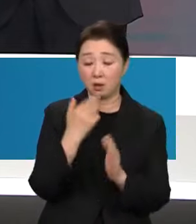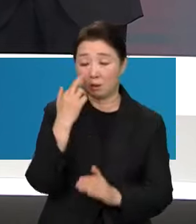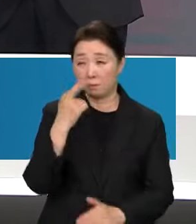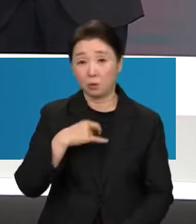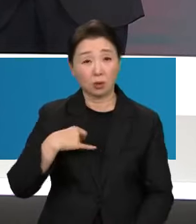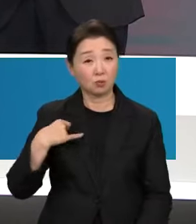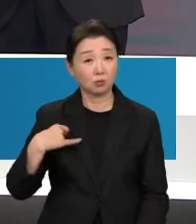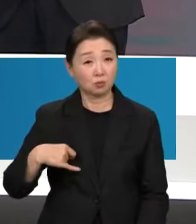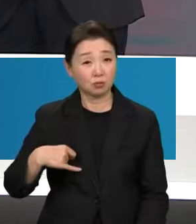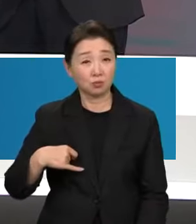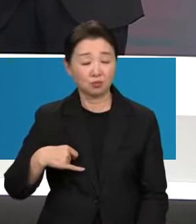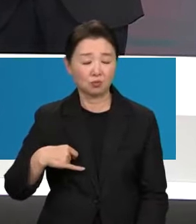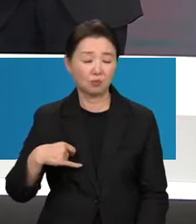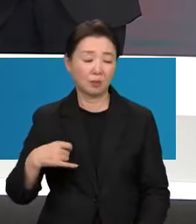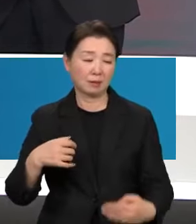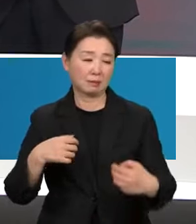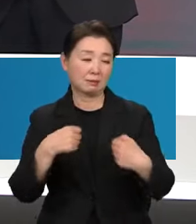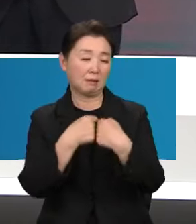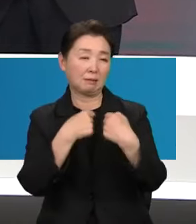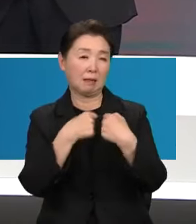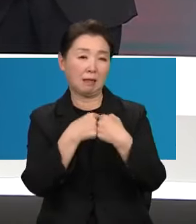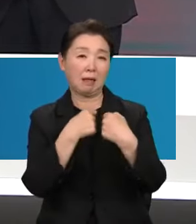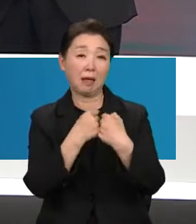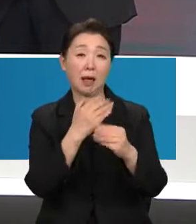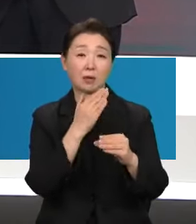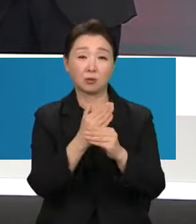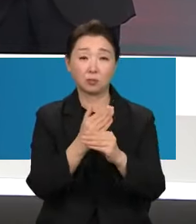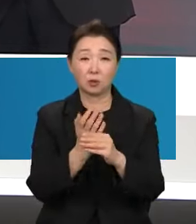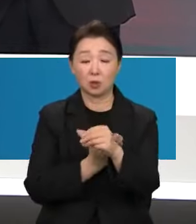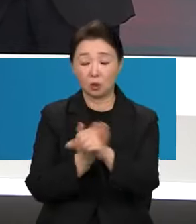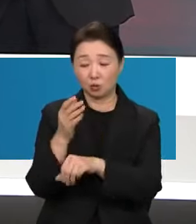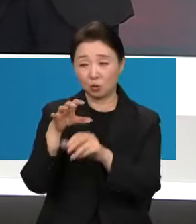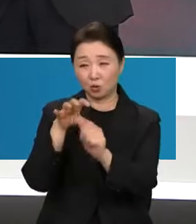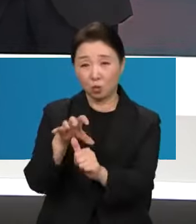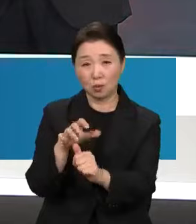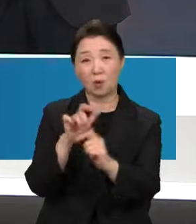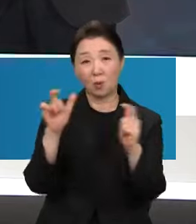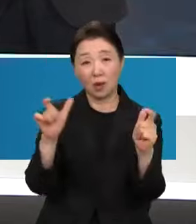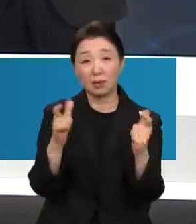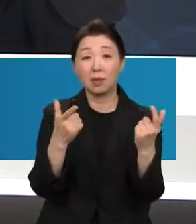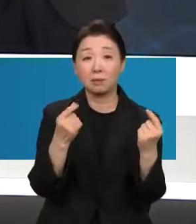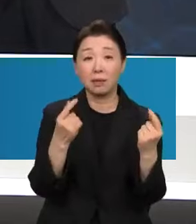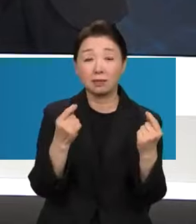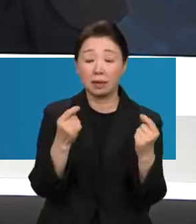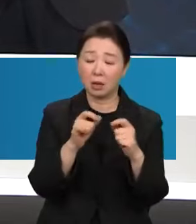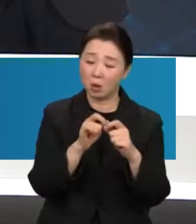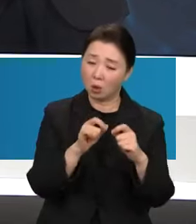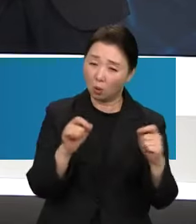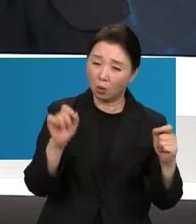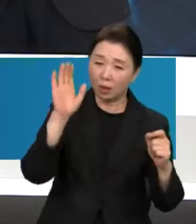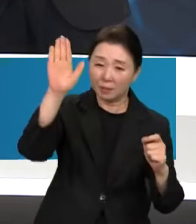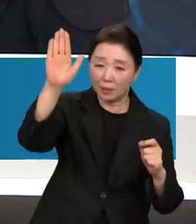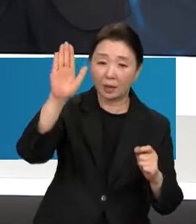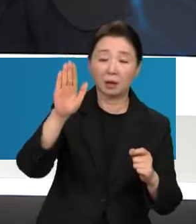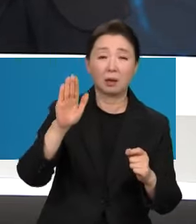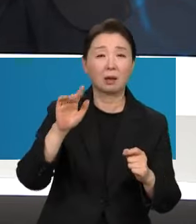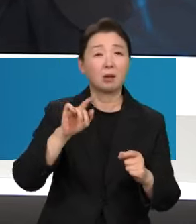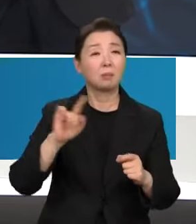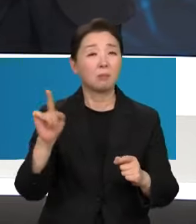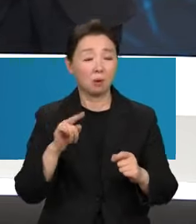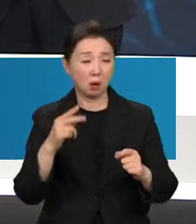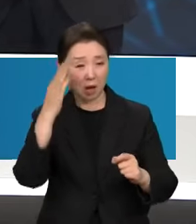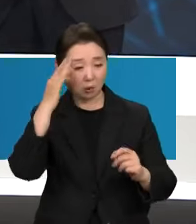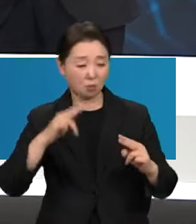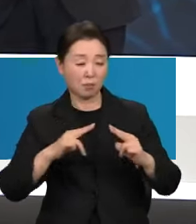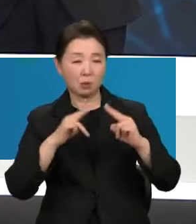그러나 미국과 중국의 패권 다툼 속에 이런 식의 수출 통제가 확대된다면 장기적으로 우리 반도체 업계에 타격이